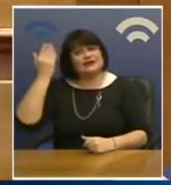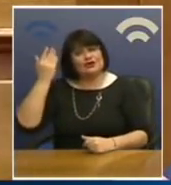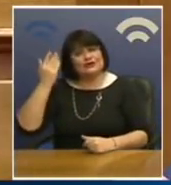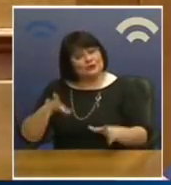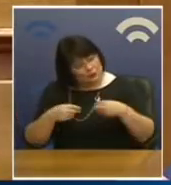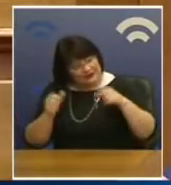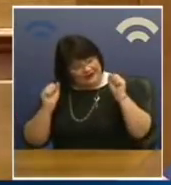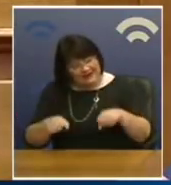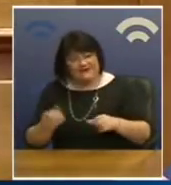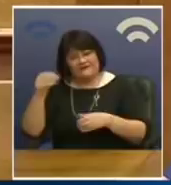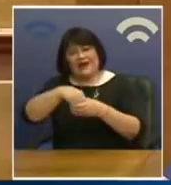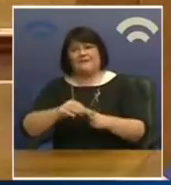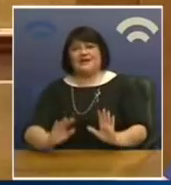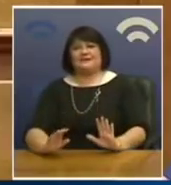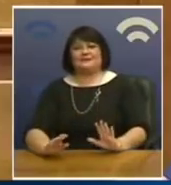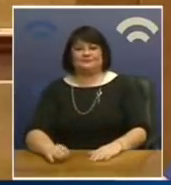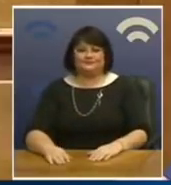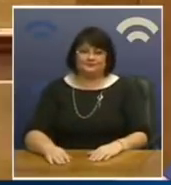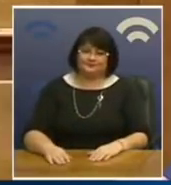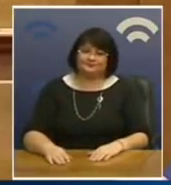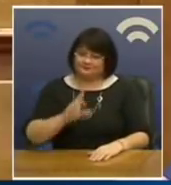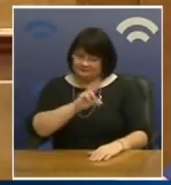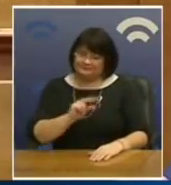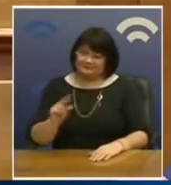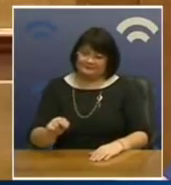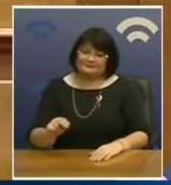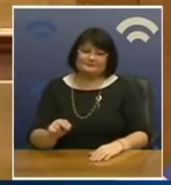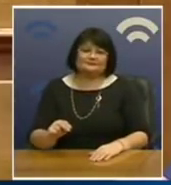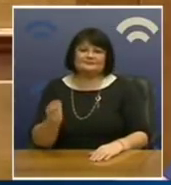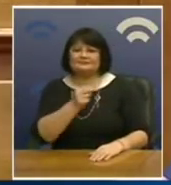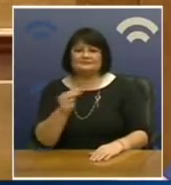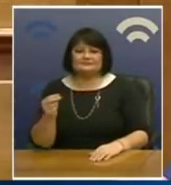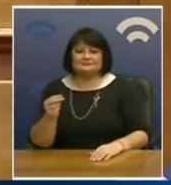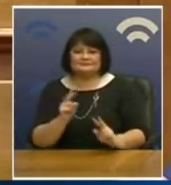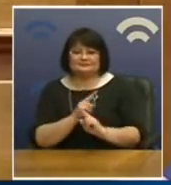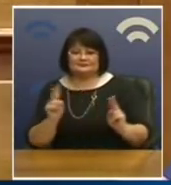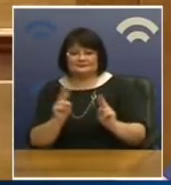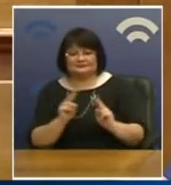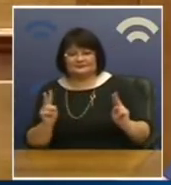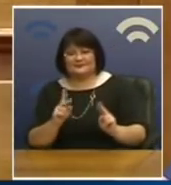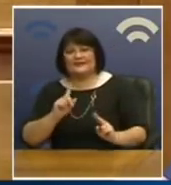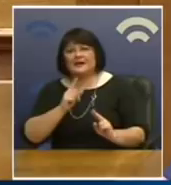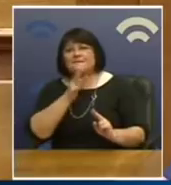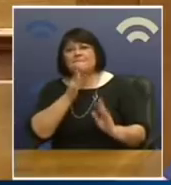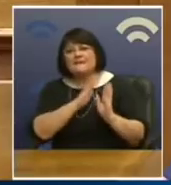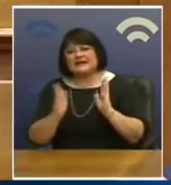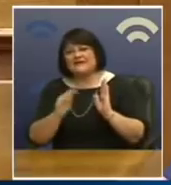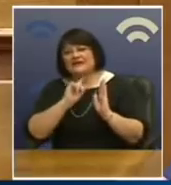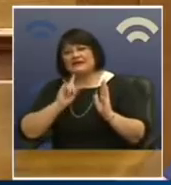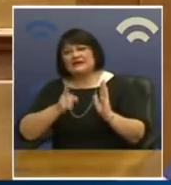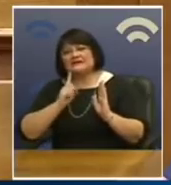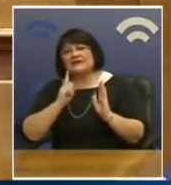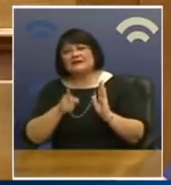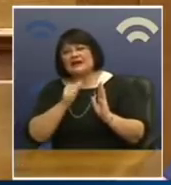Βουλή. Το ίδιο όσον αφορά την εκαθάριση των μεταβατικών διατάξεων του Συντάγματος